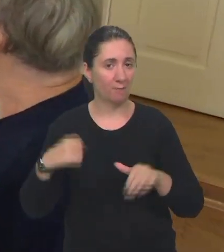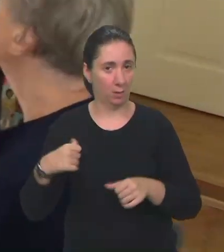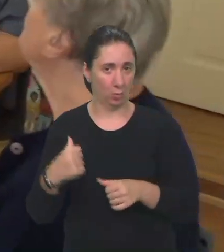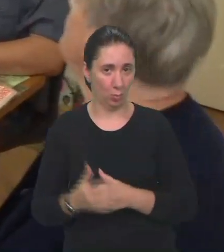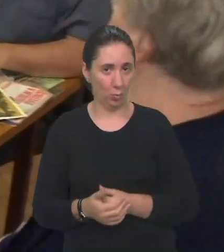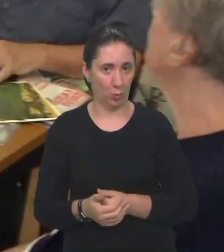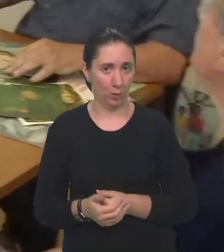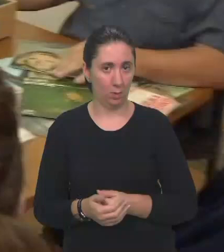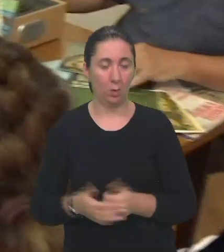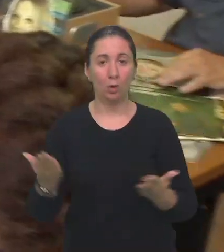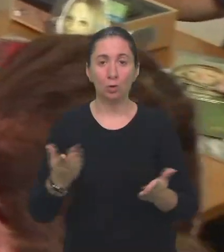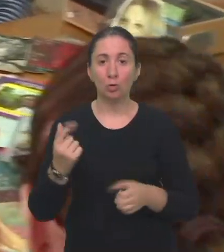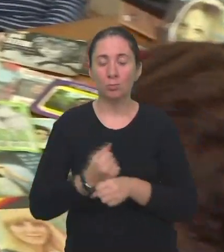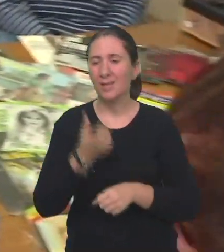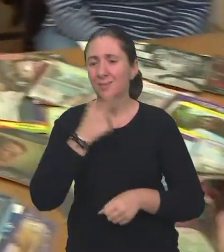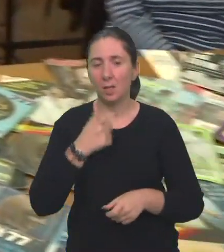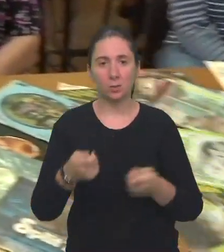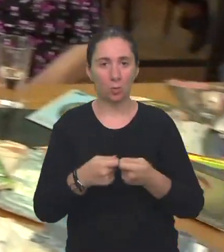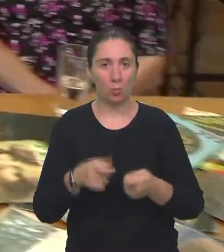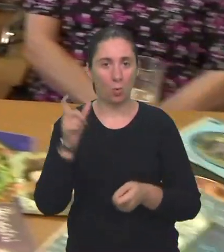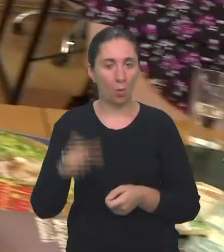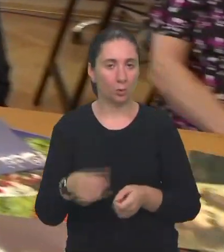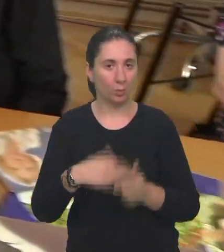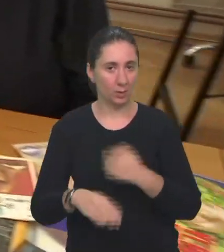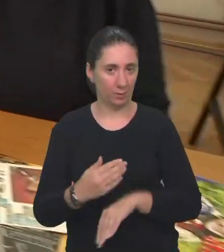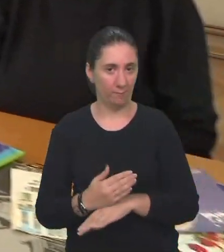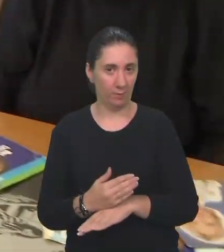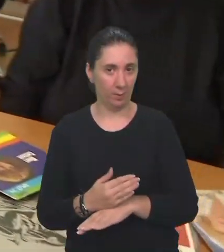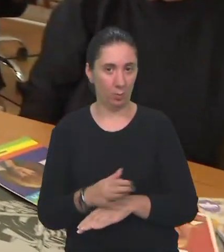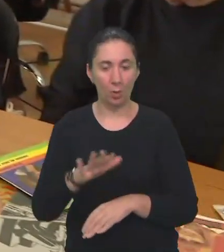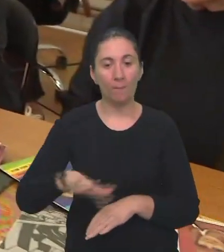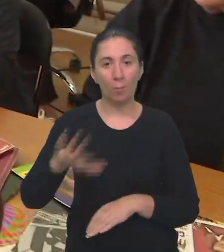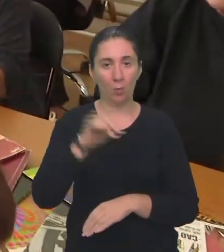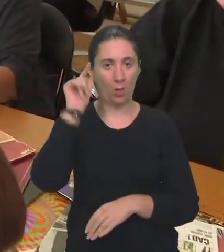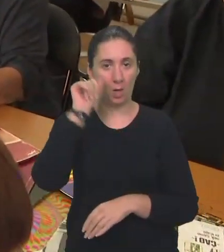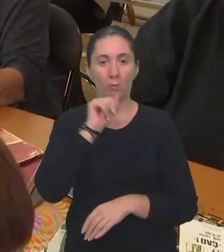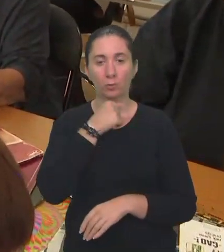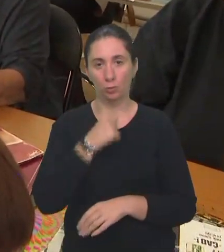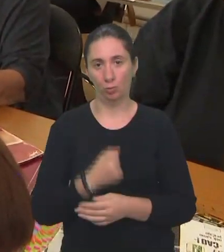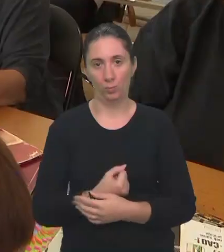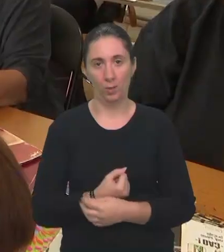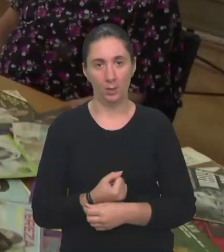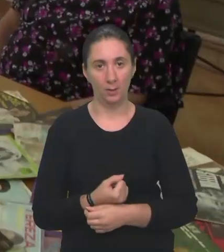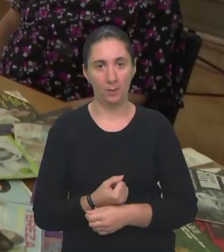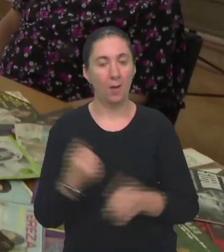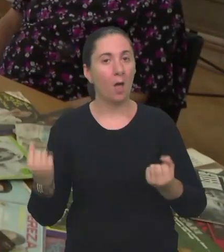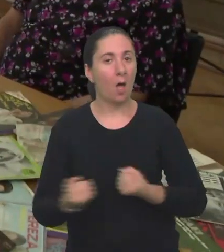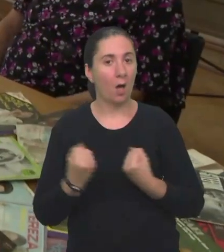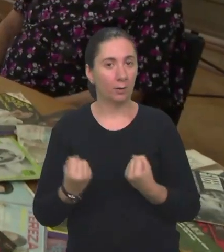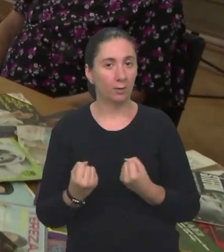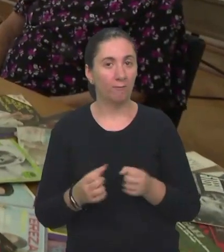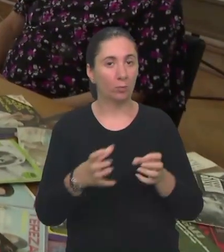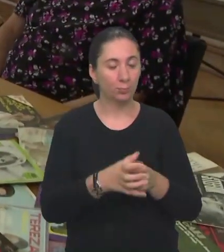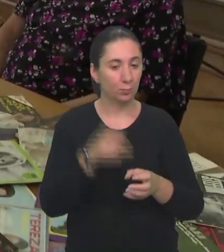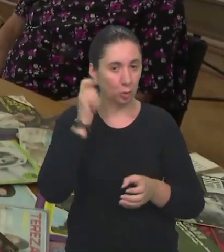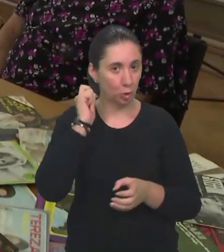1949. godine, što ju čini najstarijom udrugom osoba sa invaliditetom na području Karlovačke županije. Aktivnosti